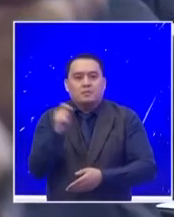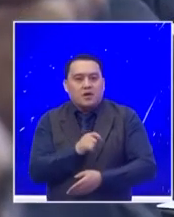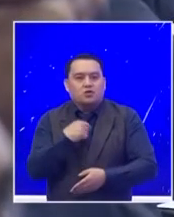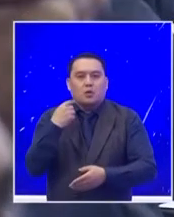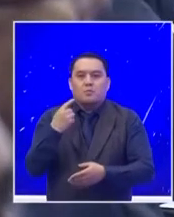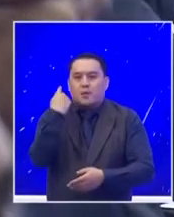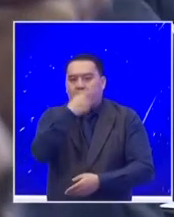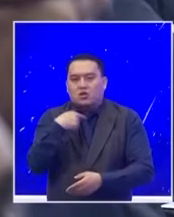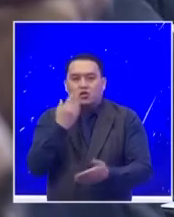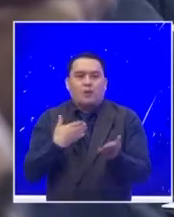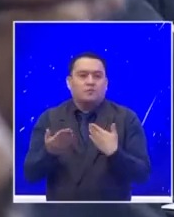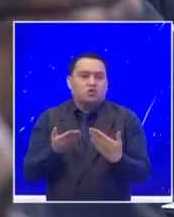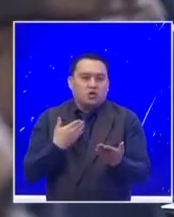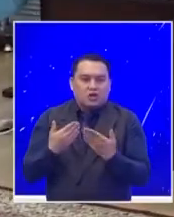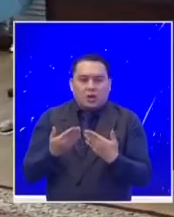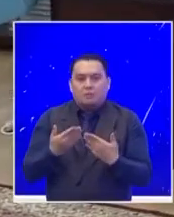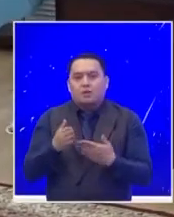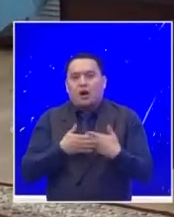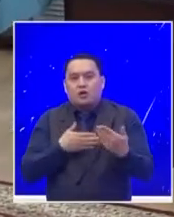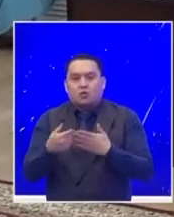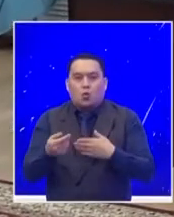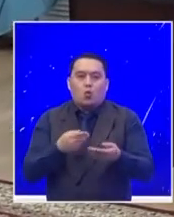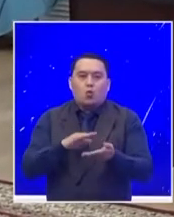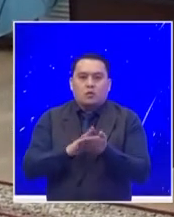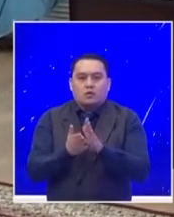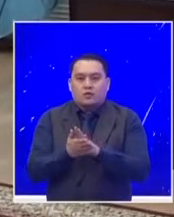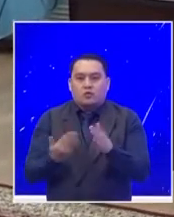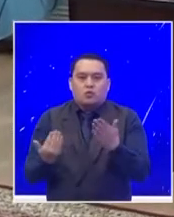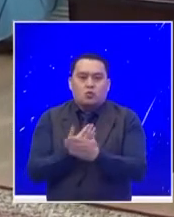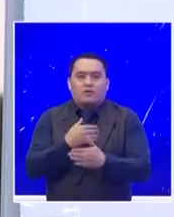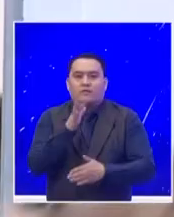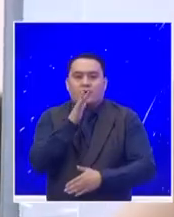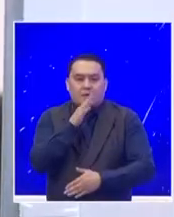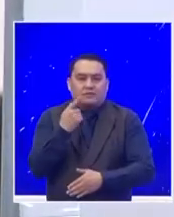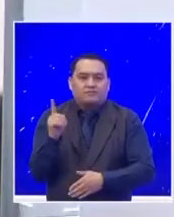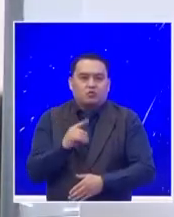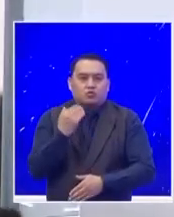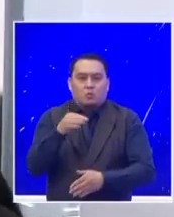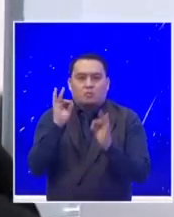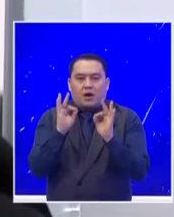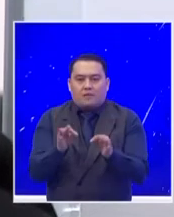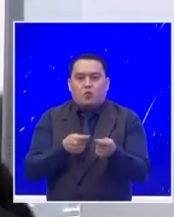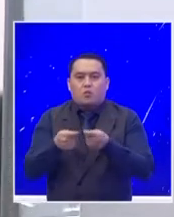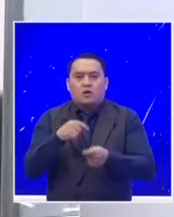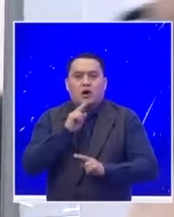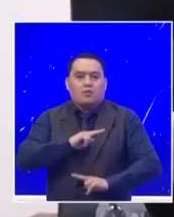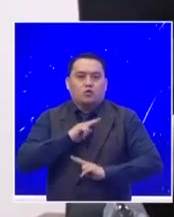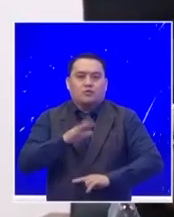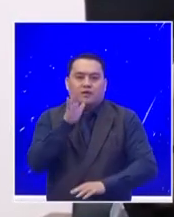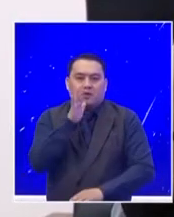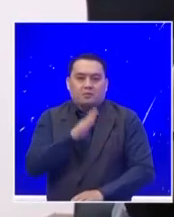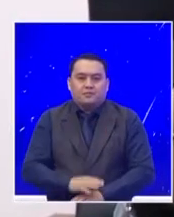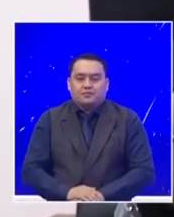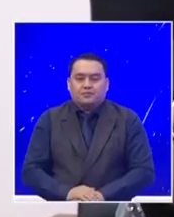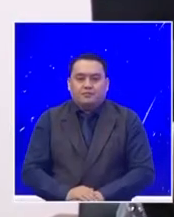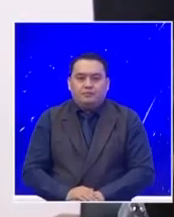приемами межличностного общения, практикой управления в условиях нового времени, в том числе правильному управлению рабочим временем.